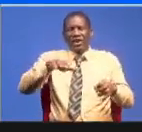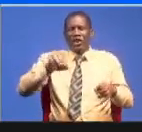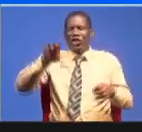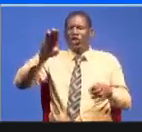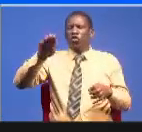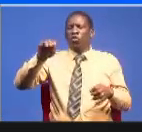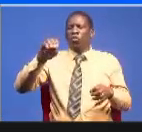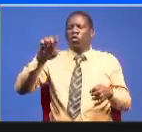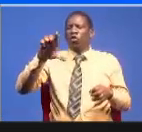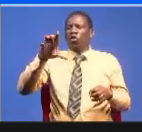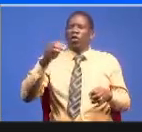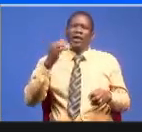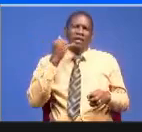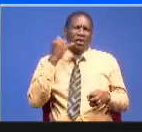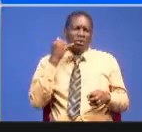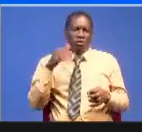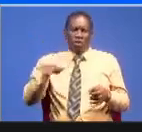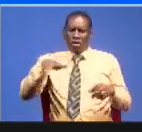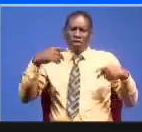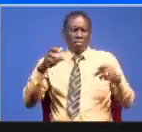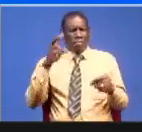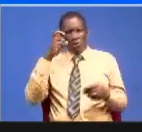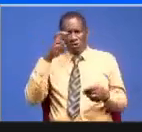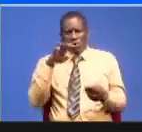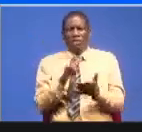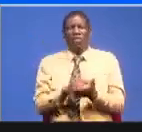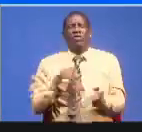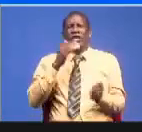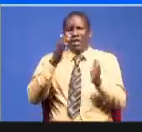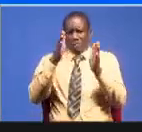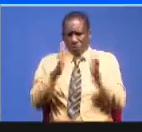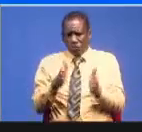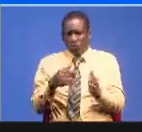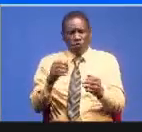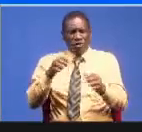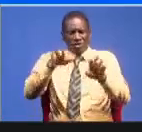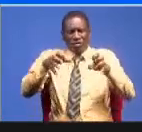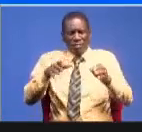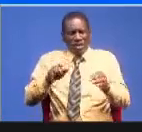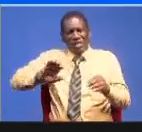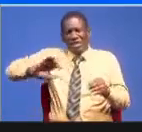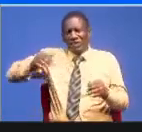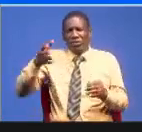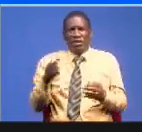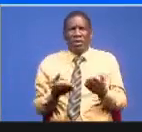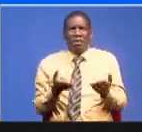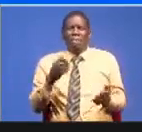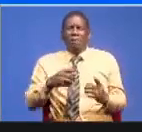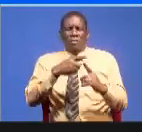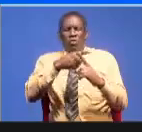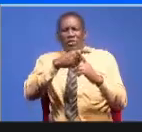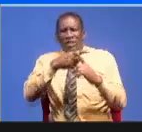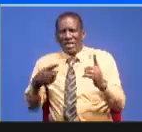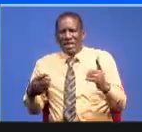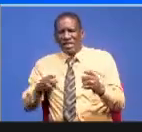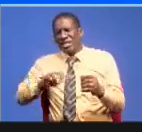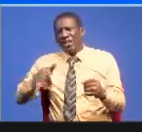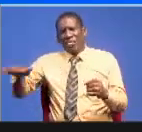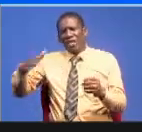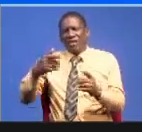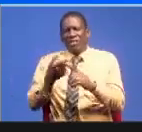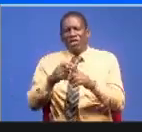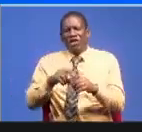kaunti ya Nakuru. Wakazi wanakisia kwamba mwenda zake ambaye ni mkulima katika mji huo huenda akawa aliuawa katika maeneo mengine, tena mwili